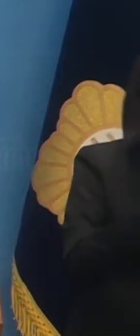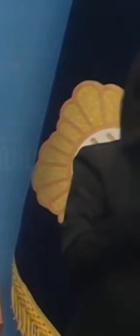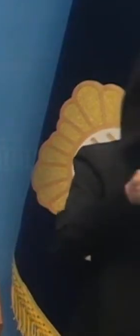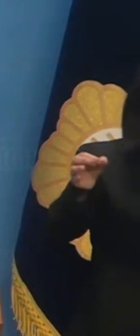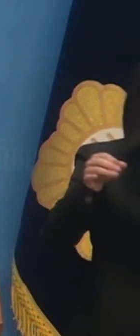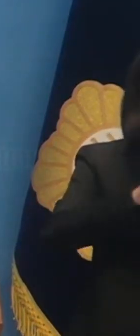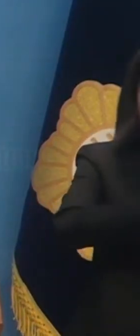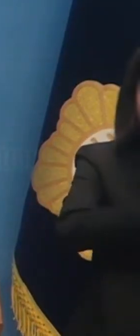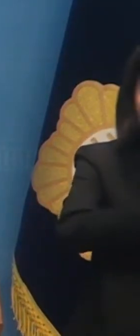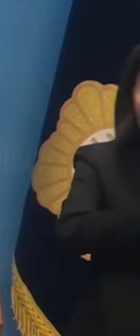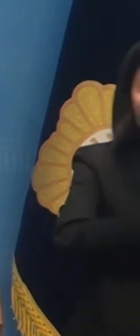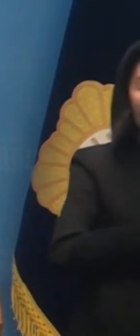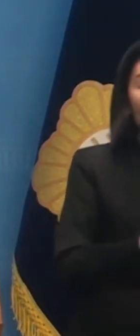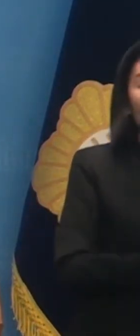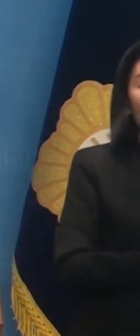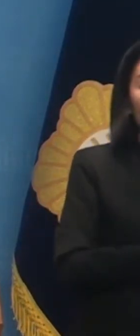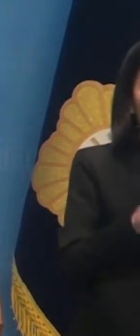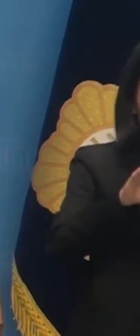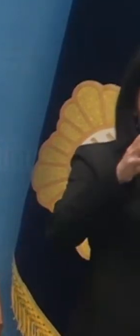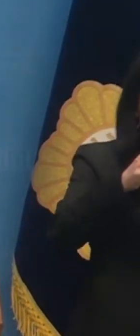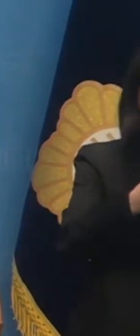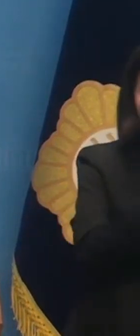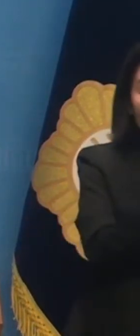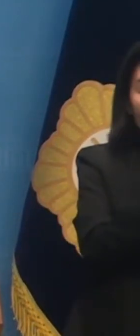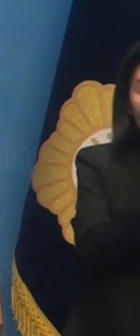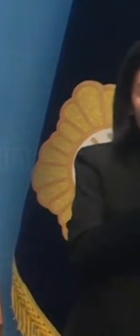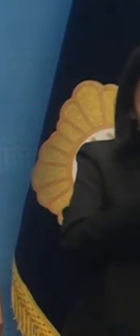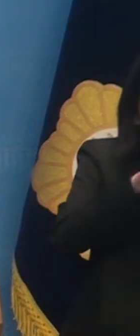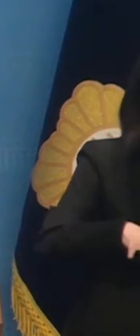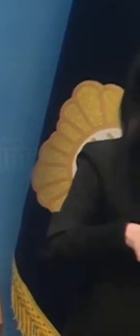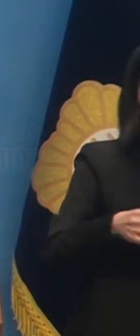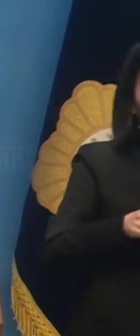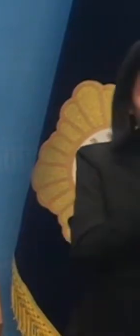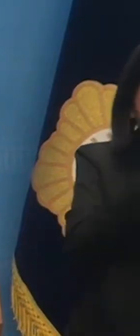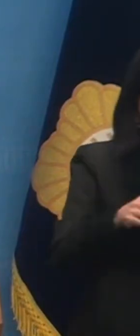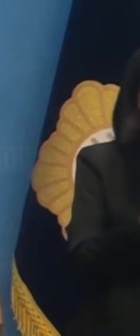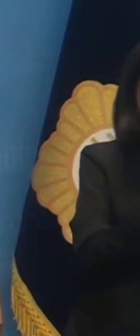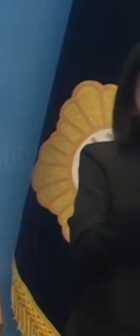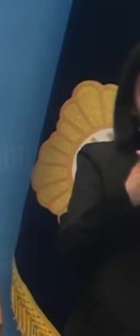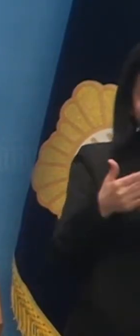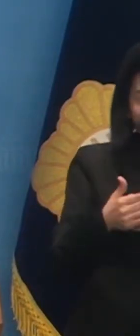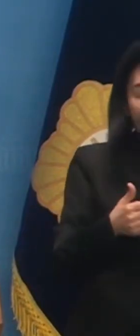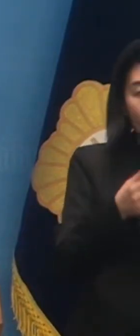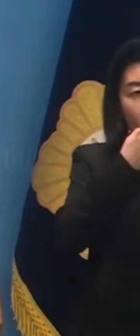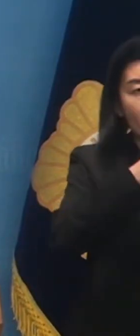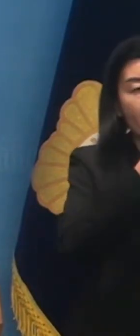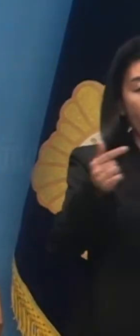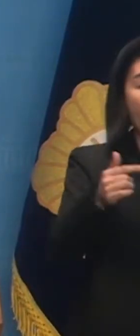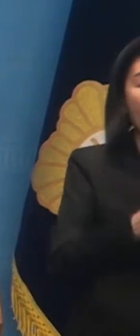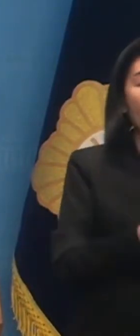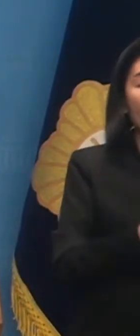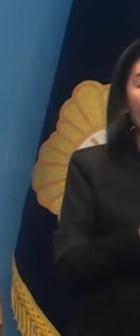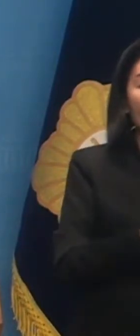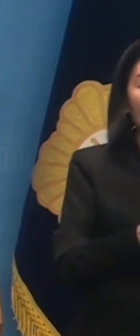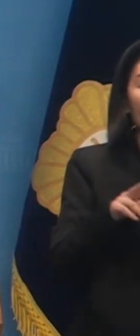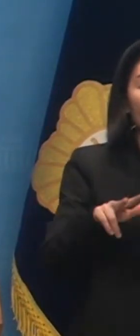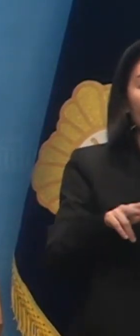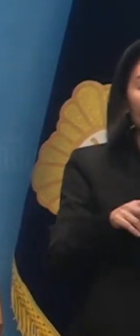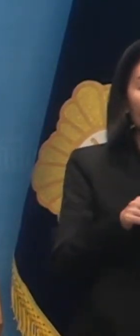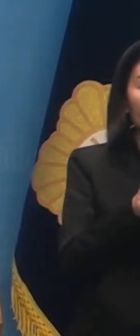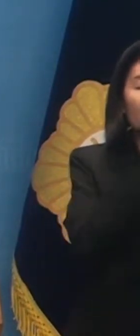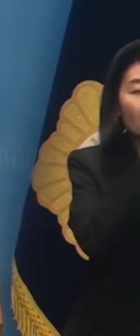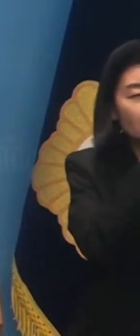정책의 지원을 받을수록 커집니다. 지금 모든 지표가 깊은 경기 침체를 가리키고